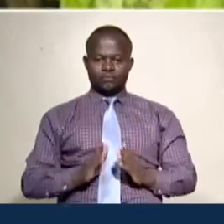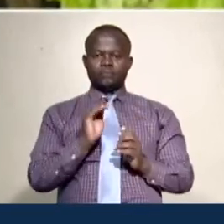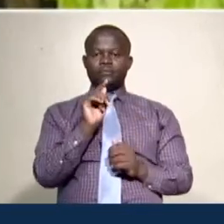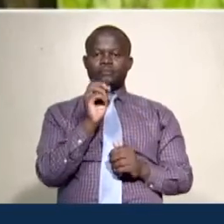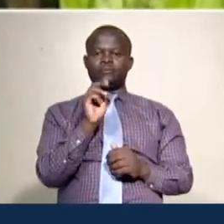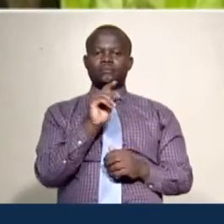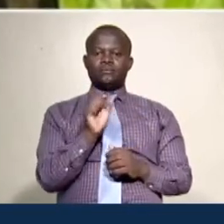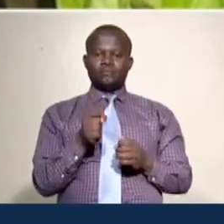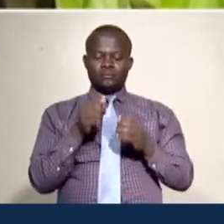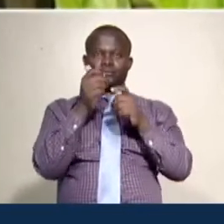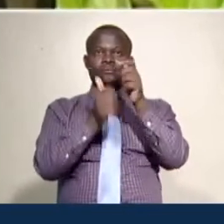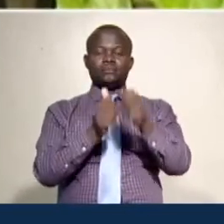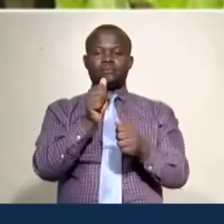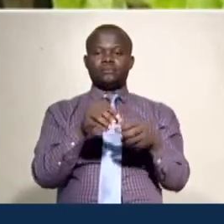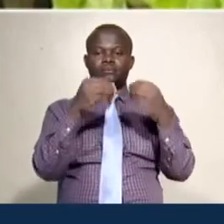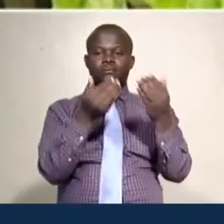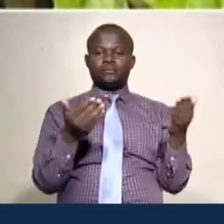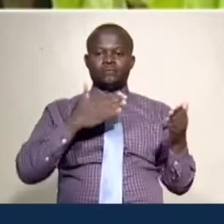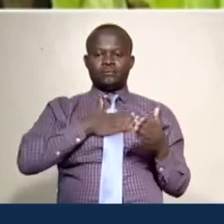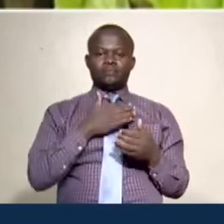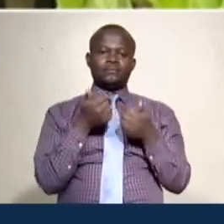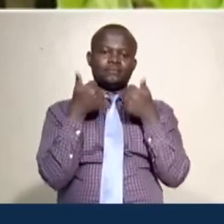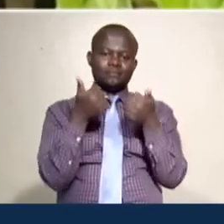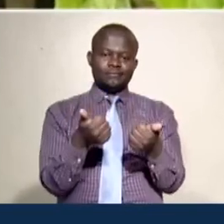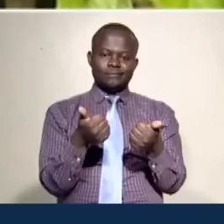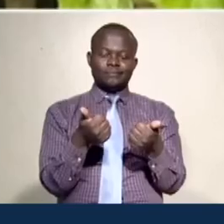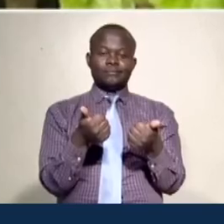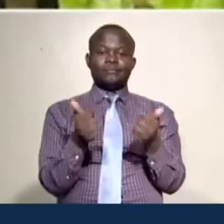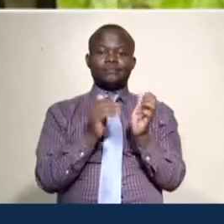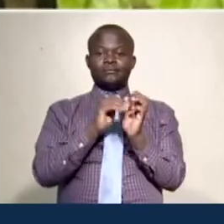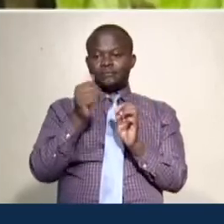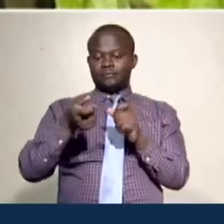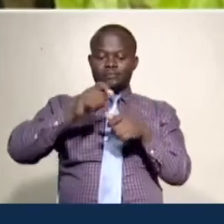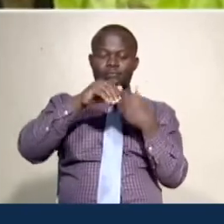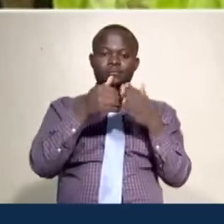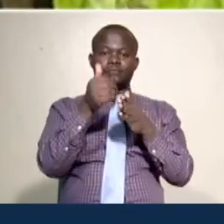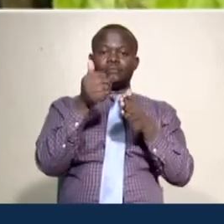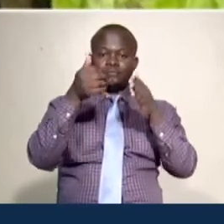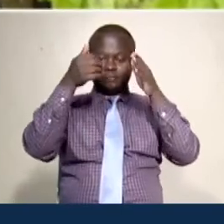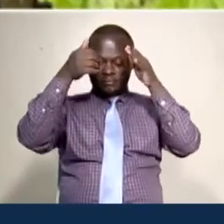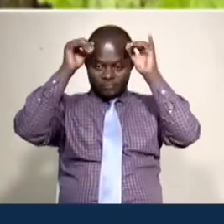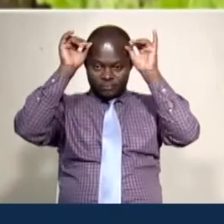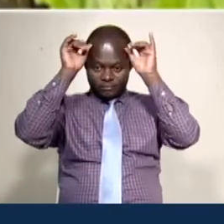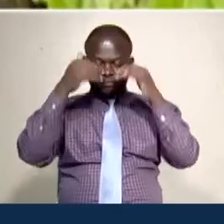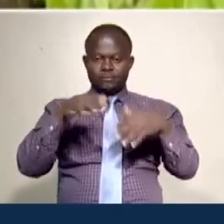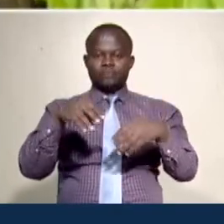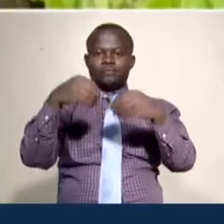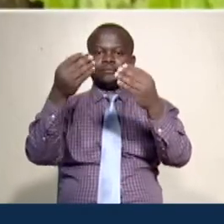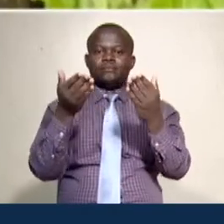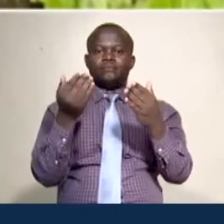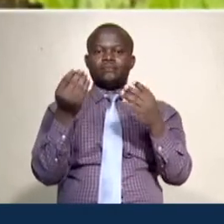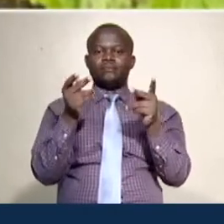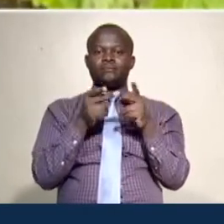amata amatanya abana banjye bamererwa neza. Ikigetse kuri icyo ikimasa nkimara kugitanga ikigaragara hano